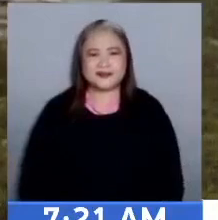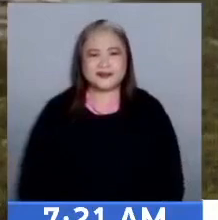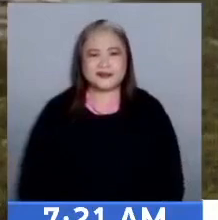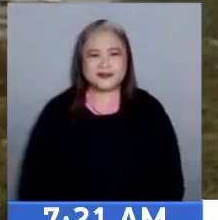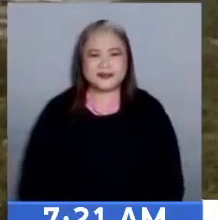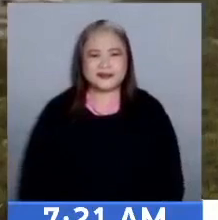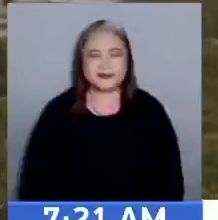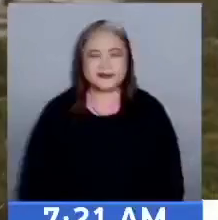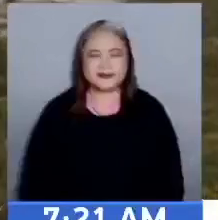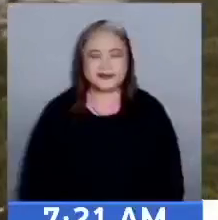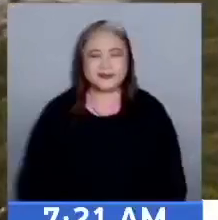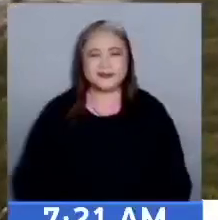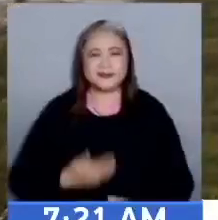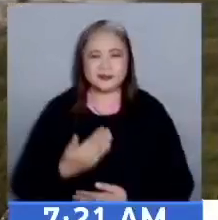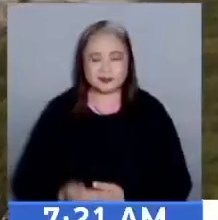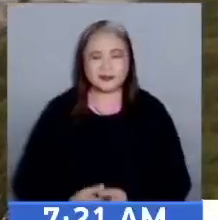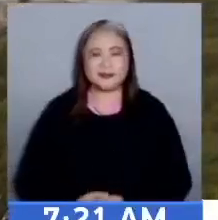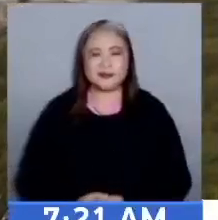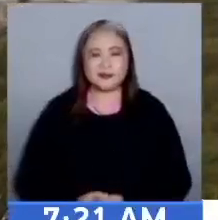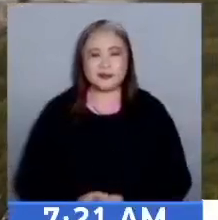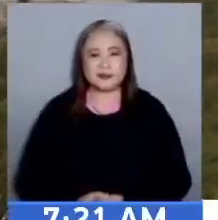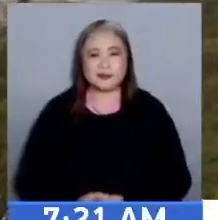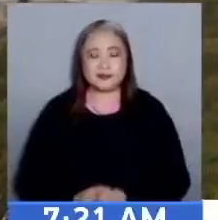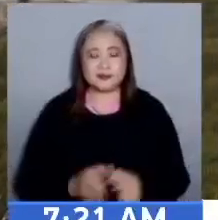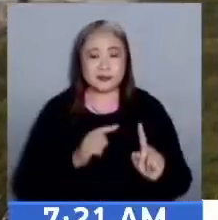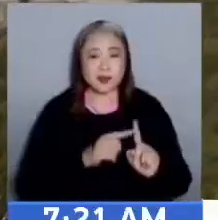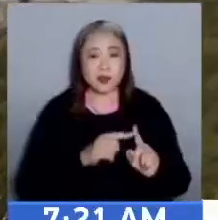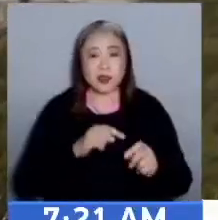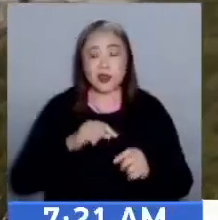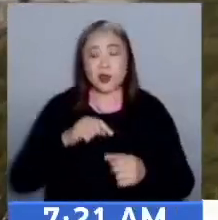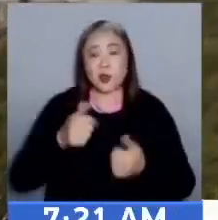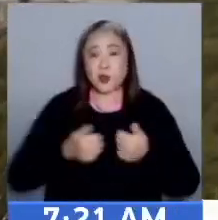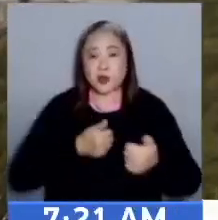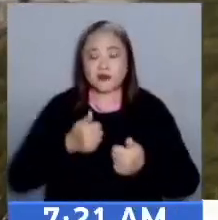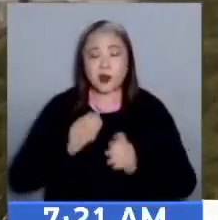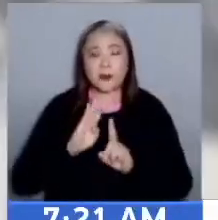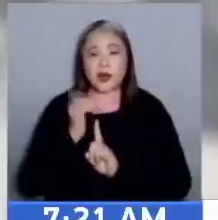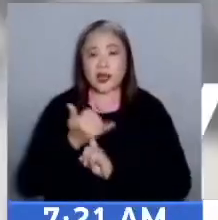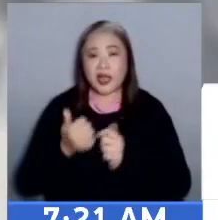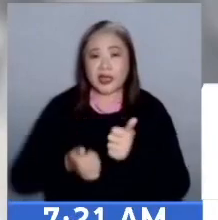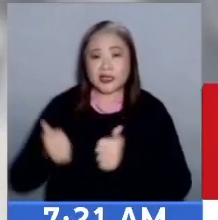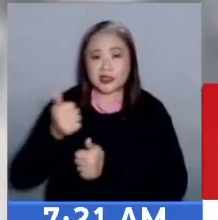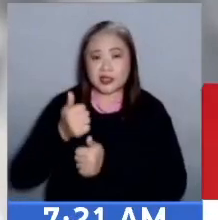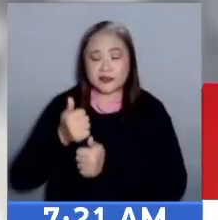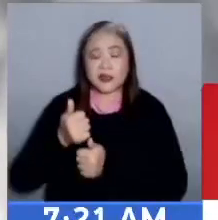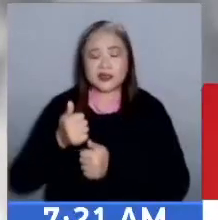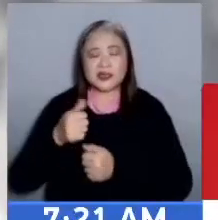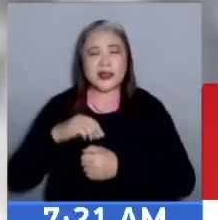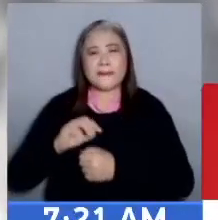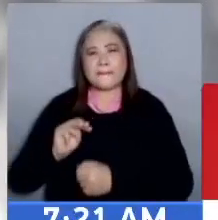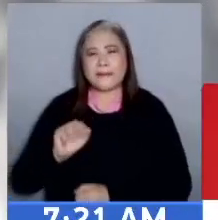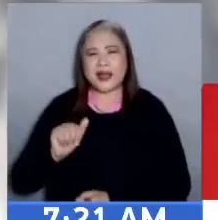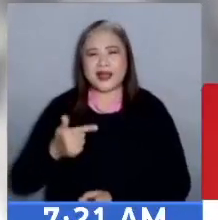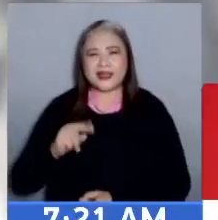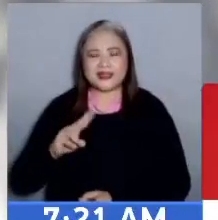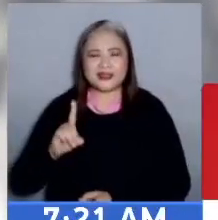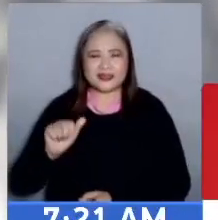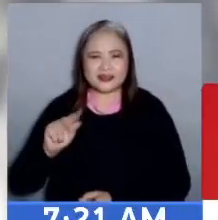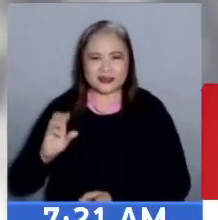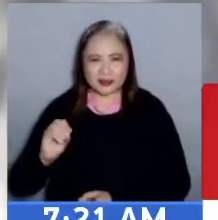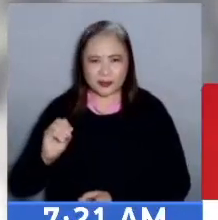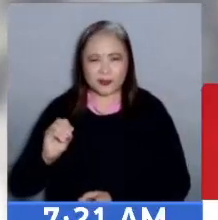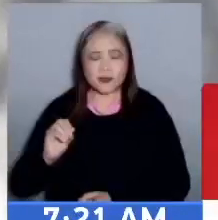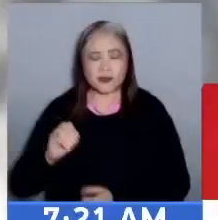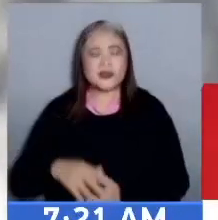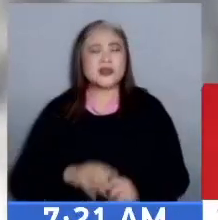Sugatan sa pamamaril ang isang kandidato sa pagkabarangay chairman sa Maguindanao del Sur. Kinilala ang biktima na si Samir Beda na kumakandidato